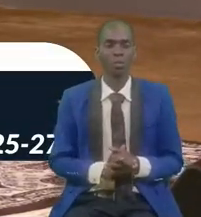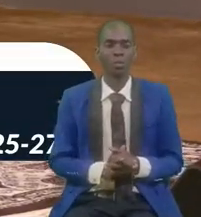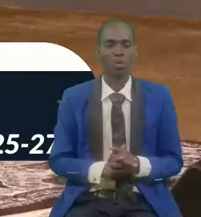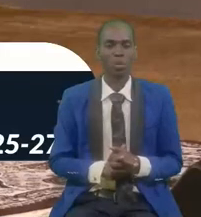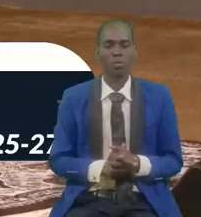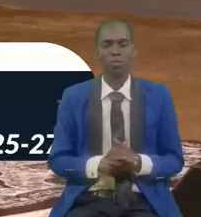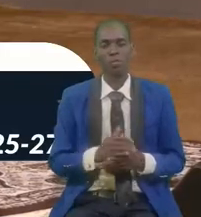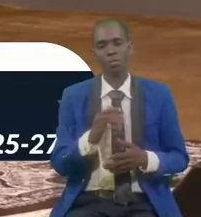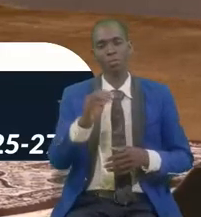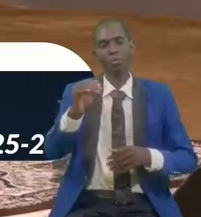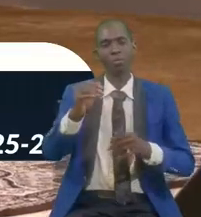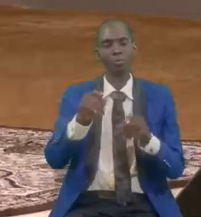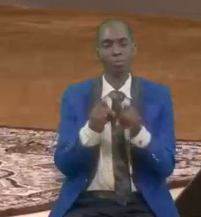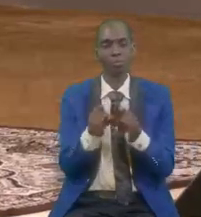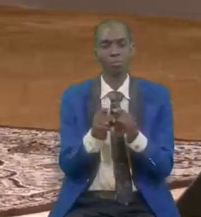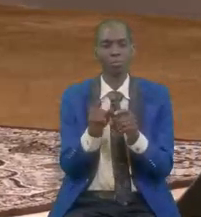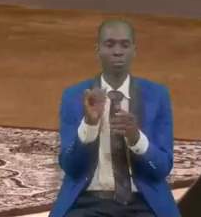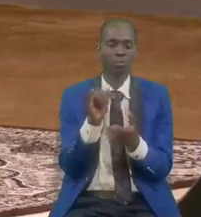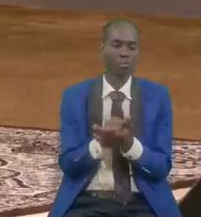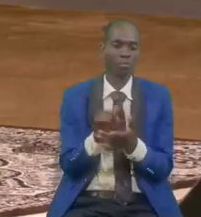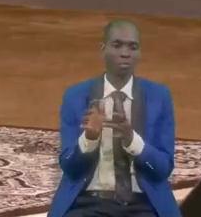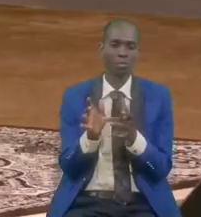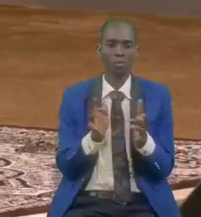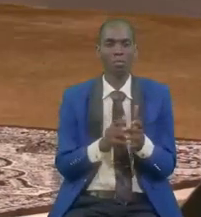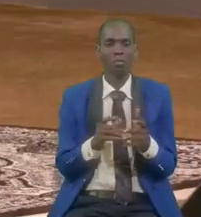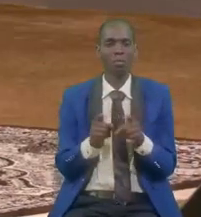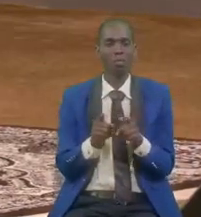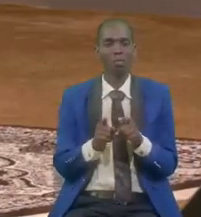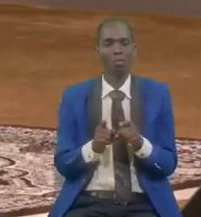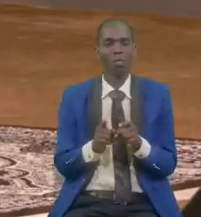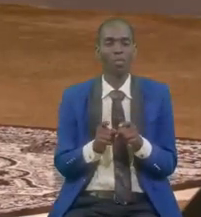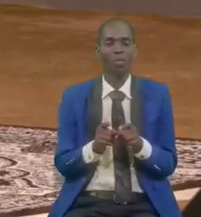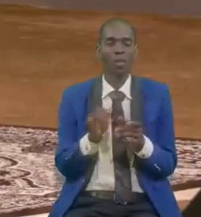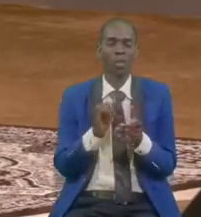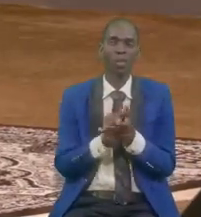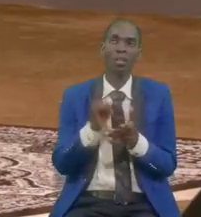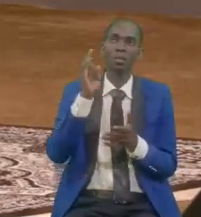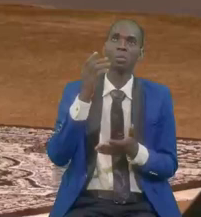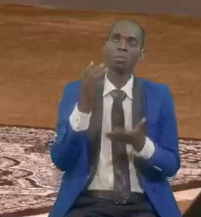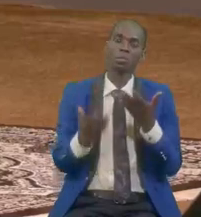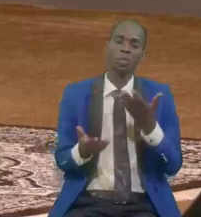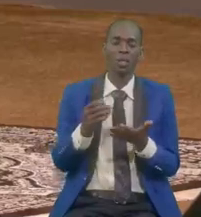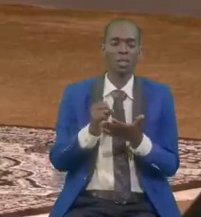C'est pour cela que Jésus aussi a fait.